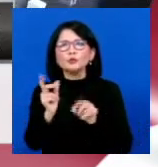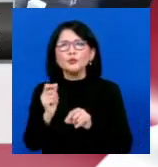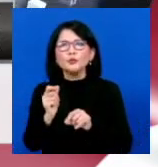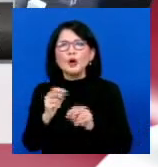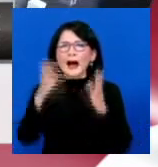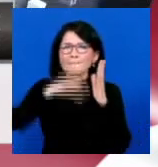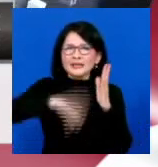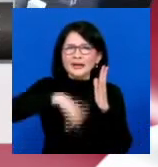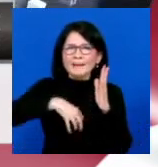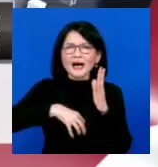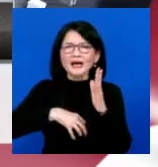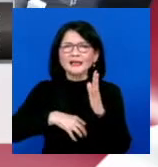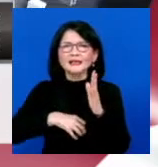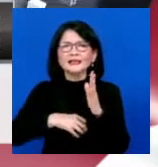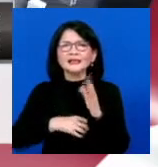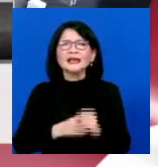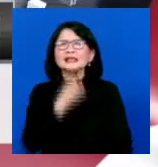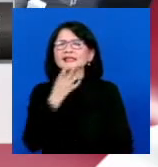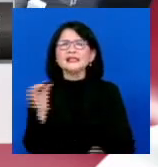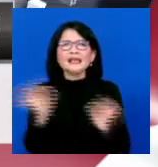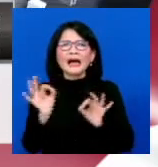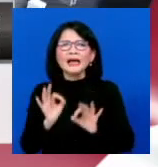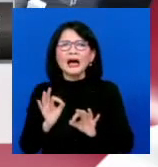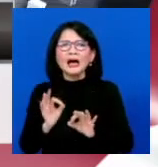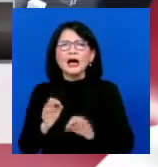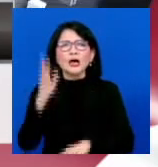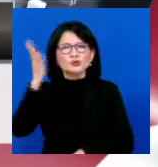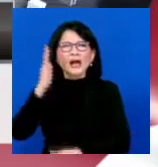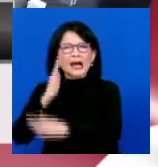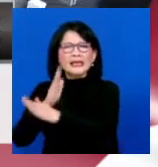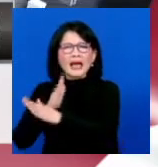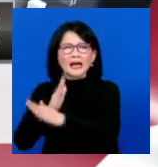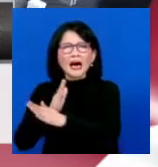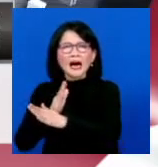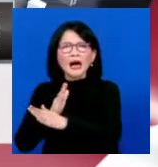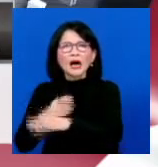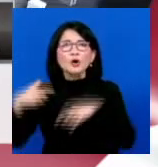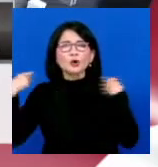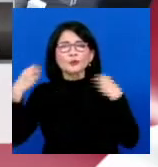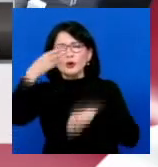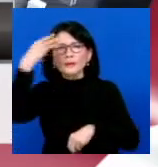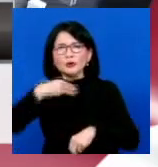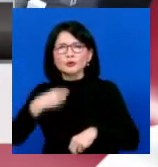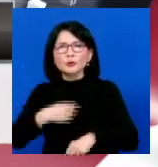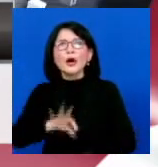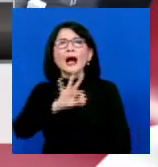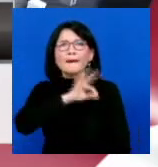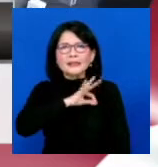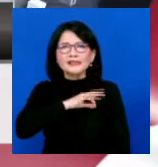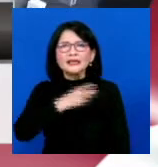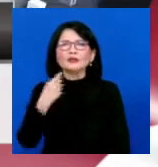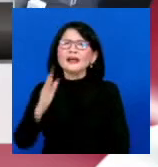ilegal sudah dilarang oleh gubernur Maluku juga dilarang oleh Presiden Republik